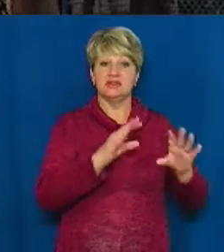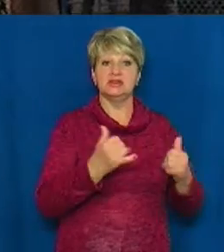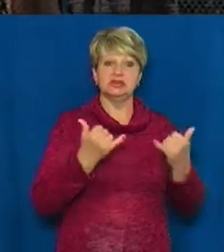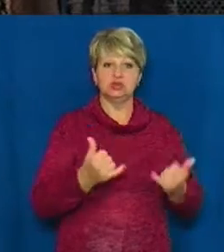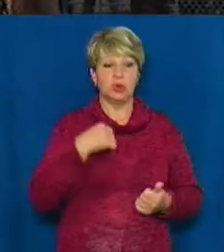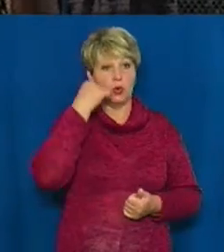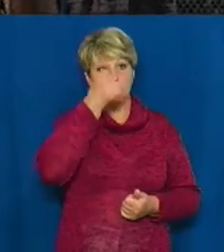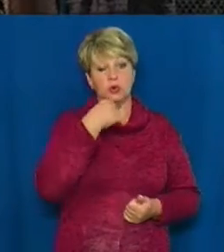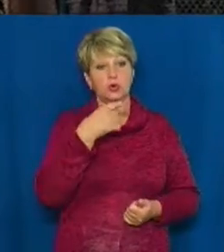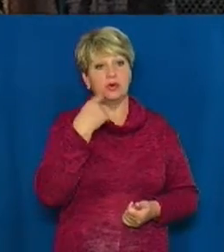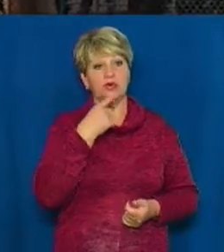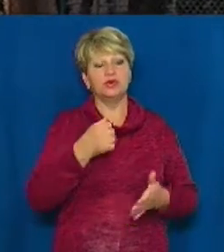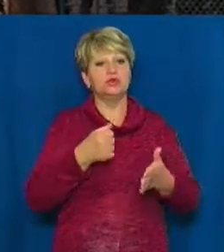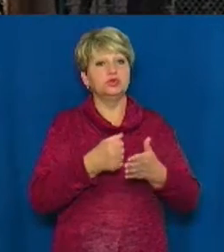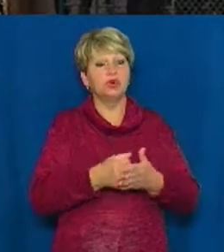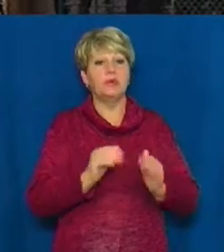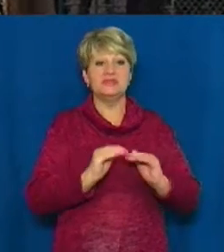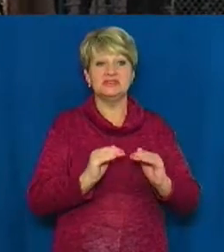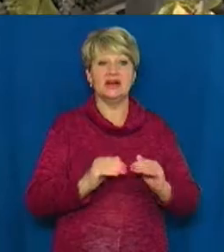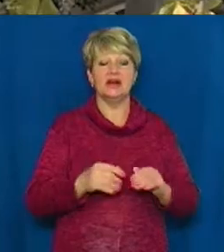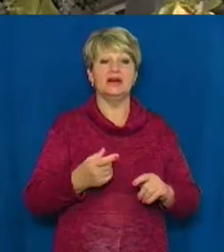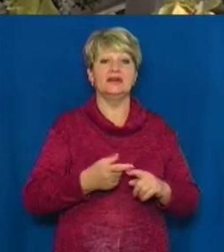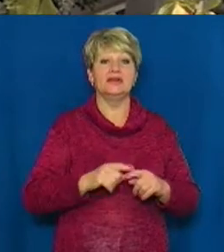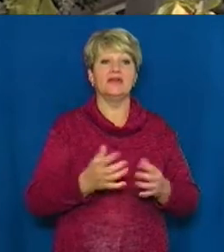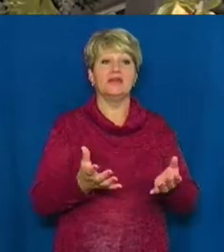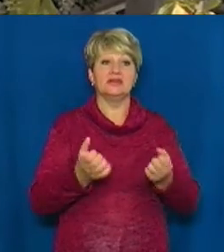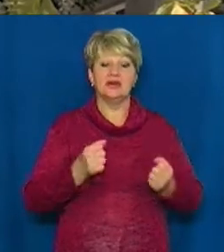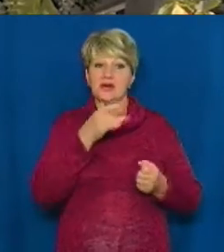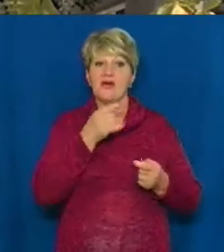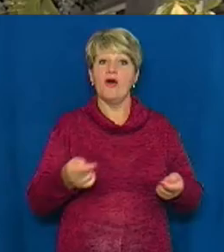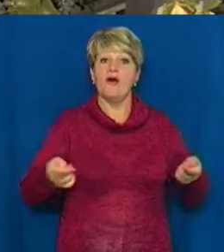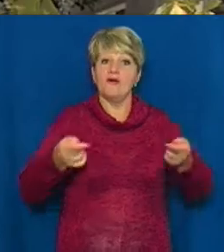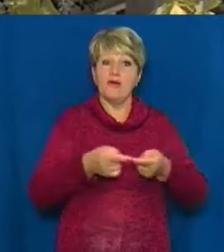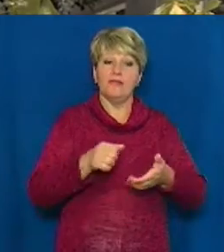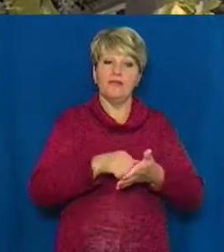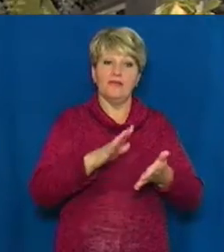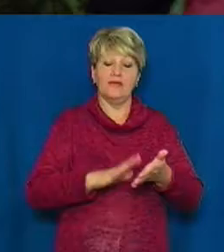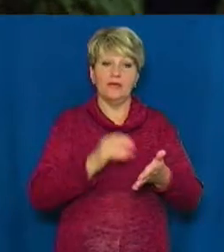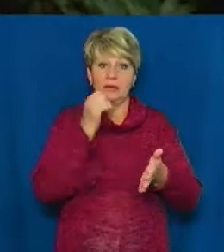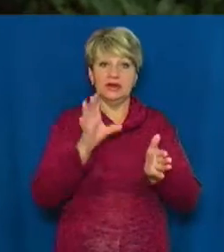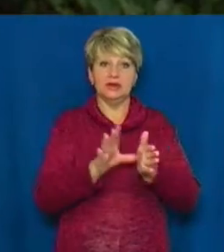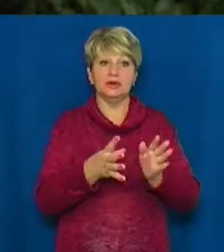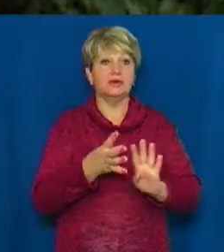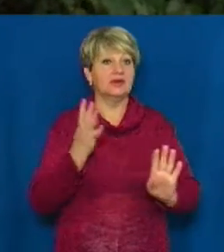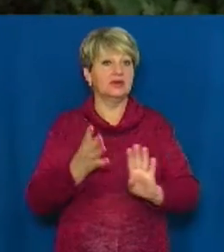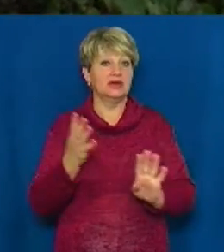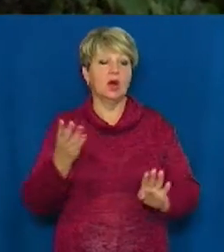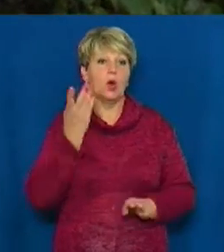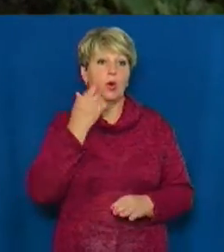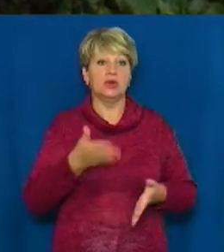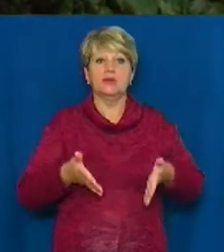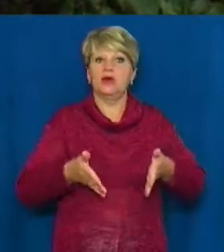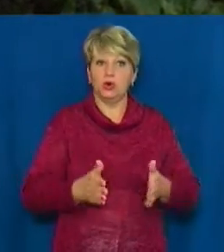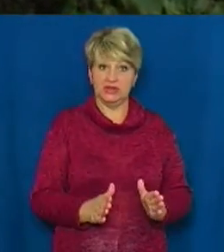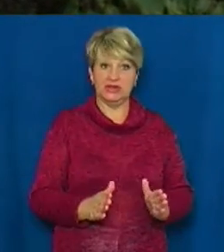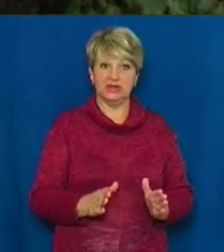Ірина говорить, до закладу дитину зарахували, бо вона завчасно зареєструвала її в електронній черзі. Коли народилася, вже